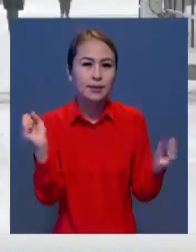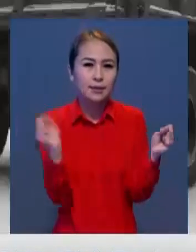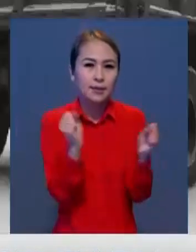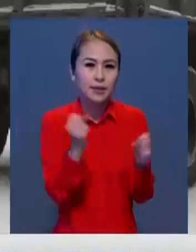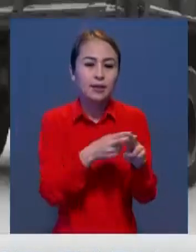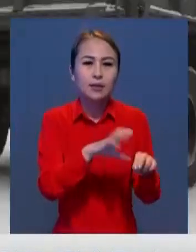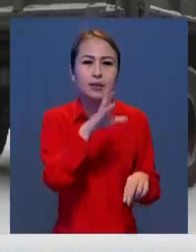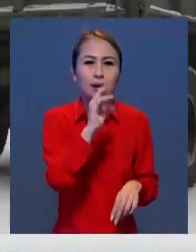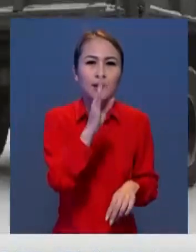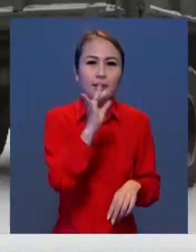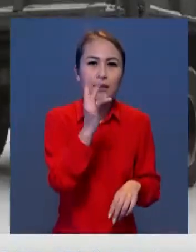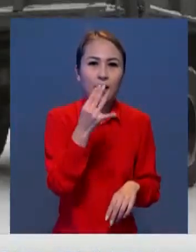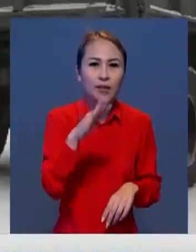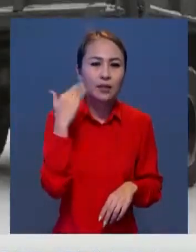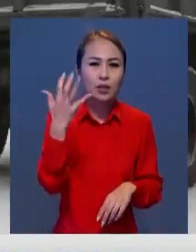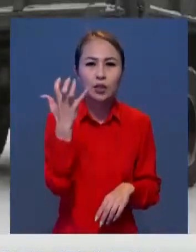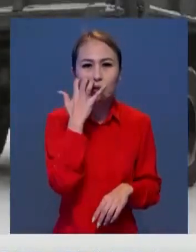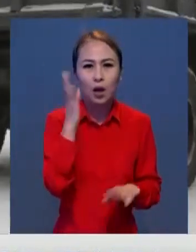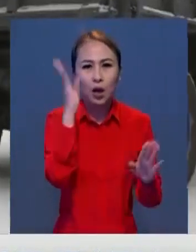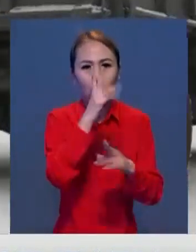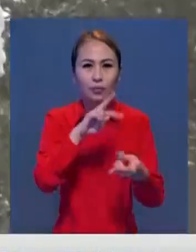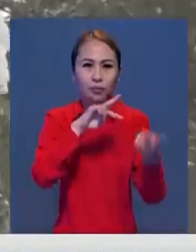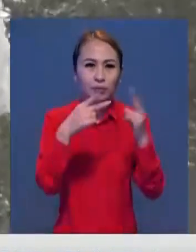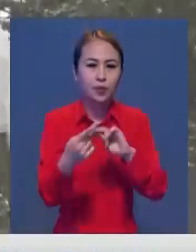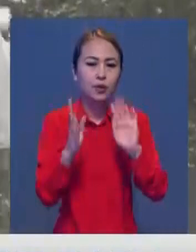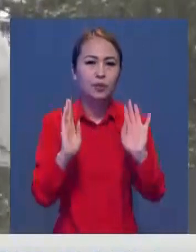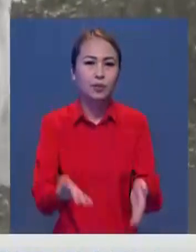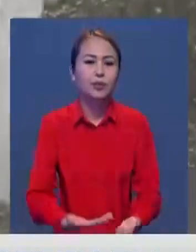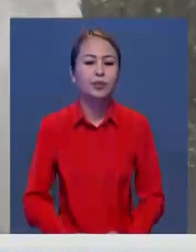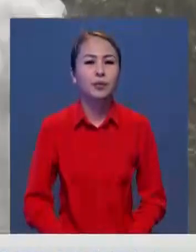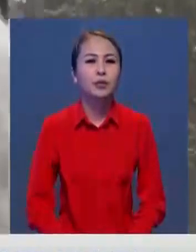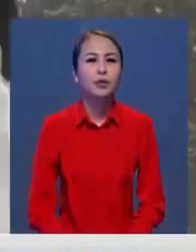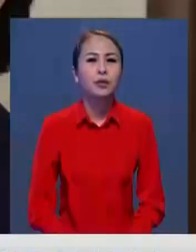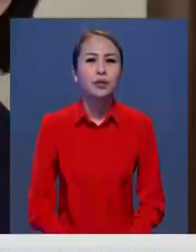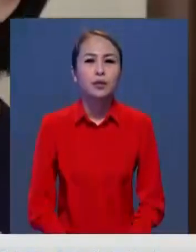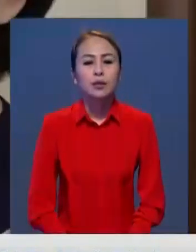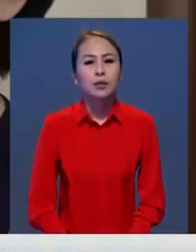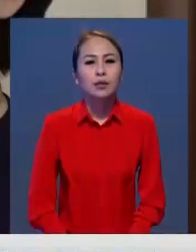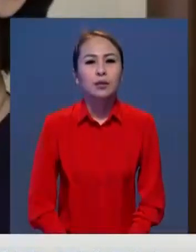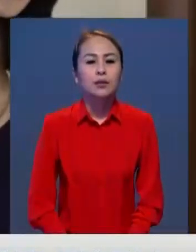аязды Скандинавиядан келе жатқан жылы ауа алмастырады дейді мамандар.